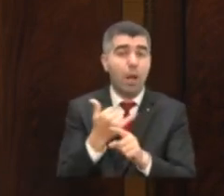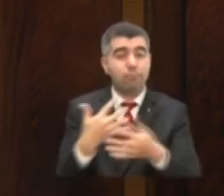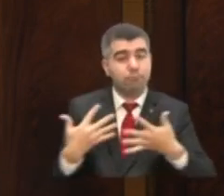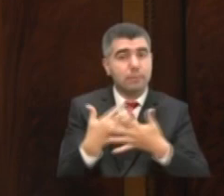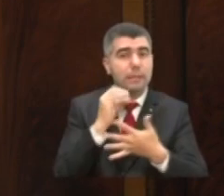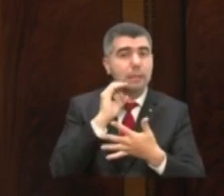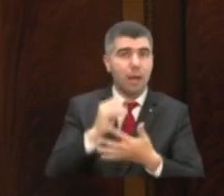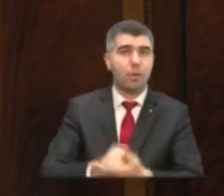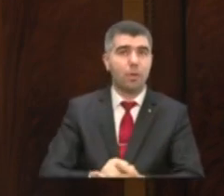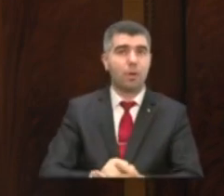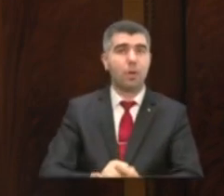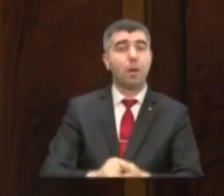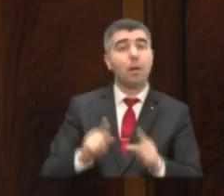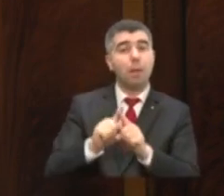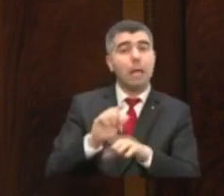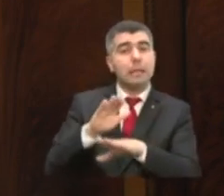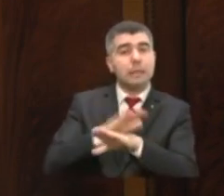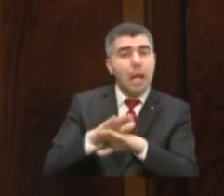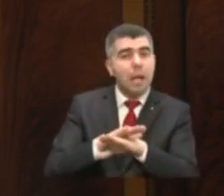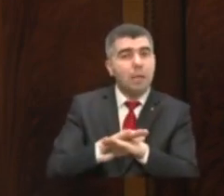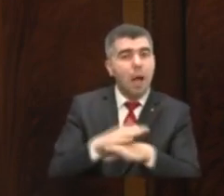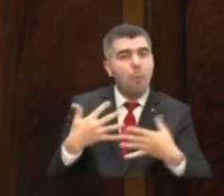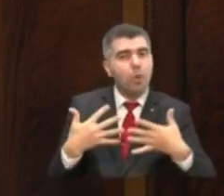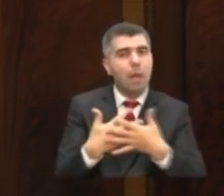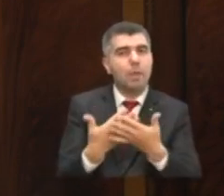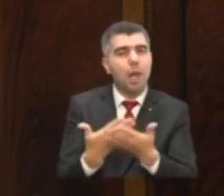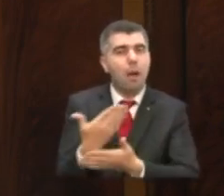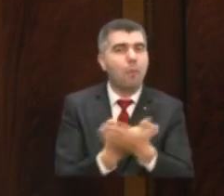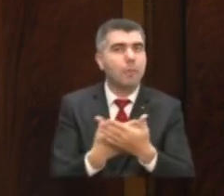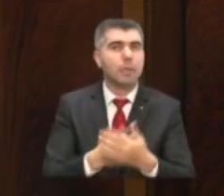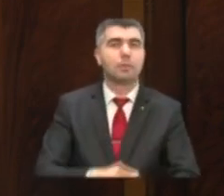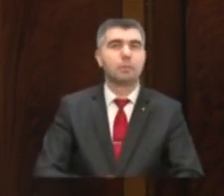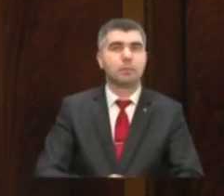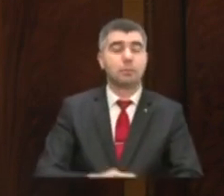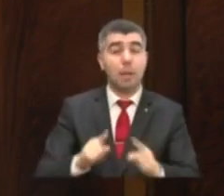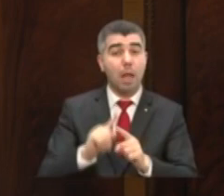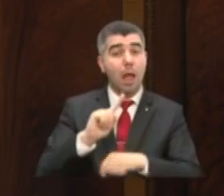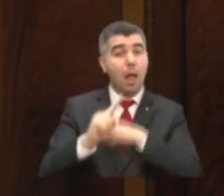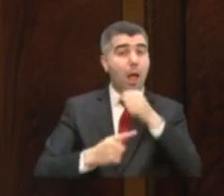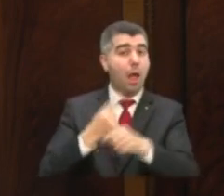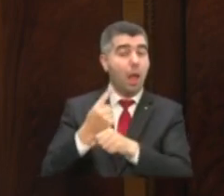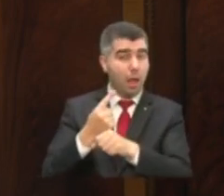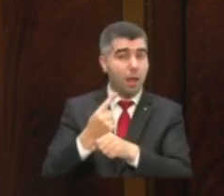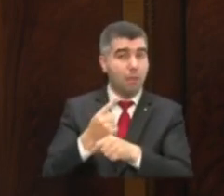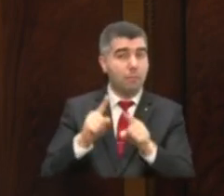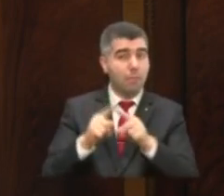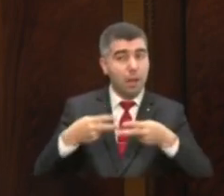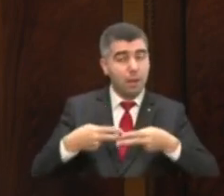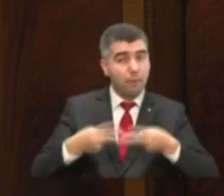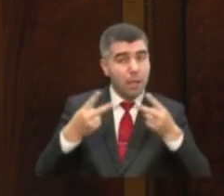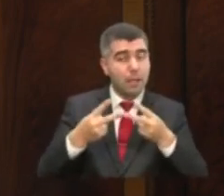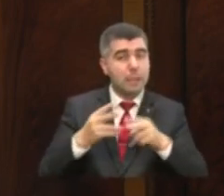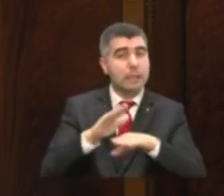بغينا سياسة مندمجة السيد رئيس الحكومة. سنة من زمان على الإعلان على سياسة جديدة